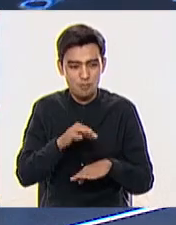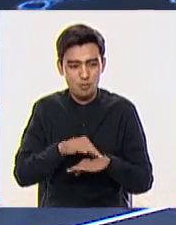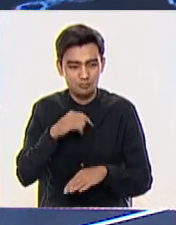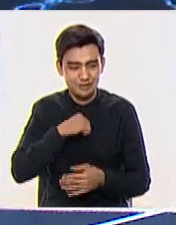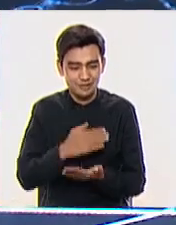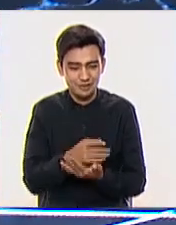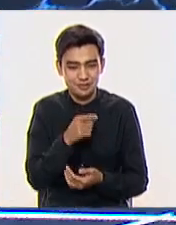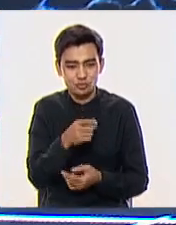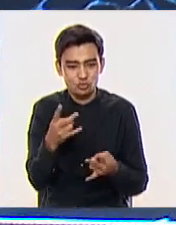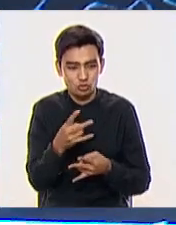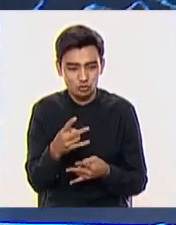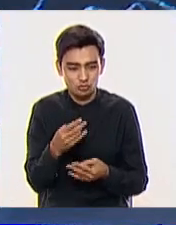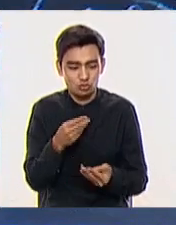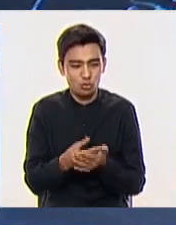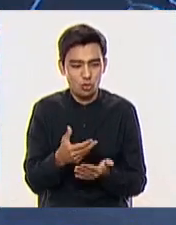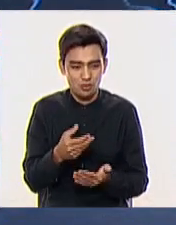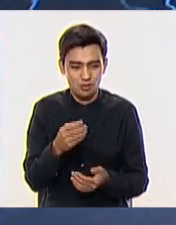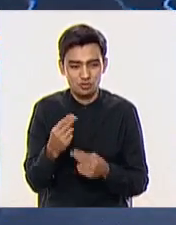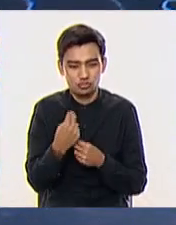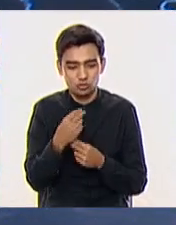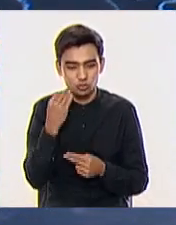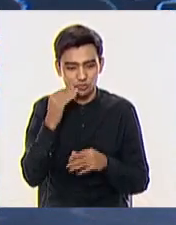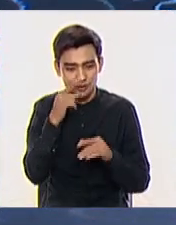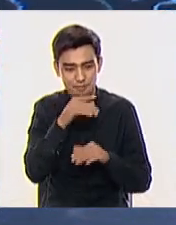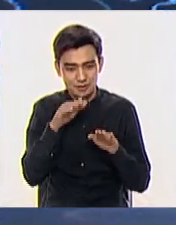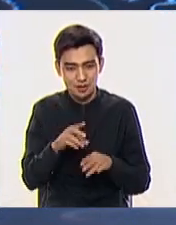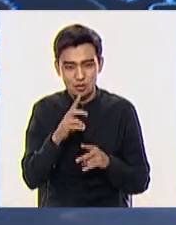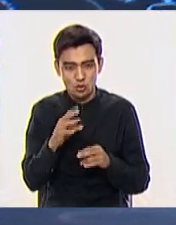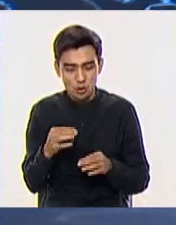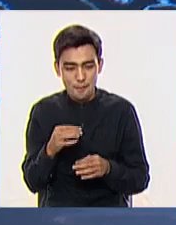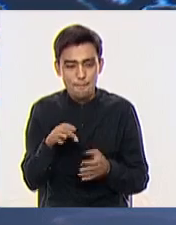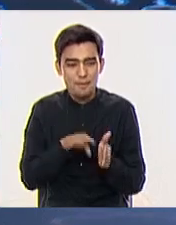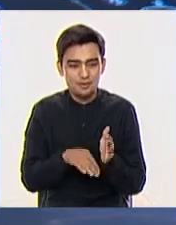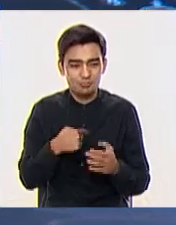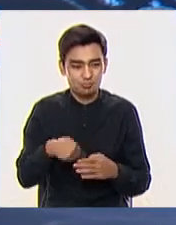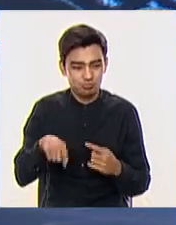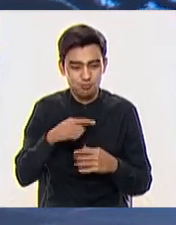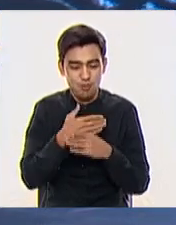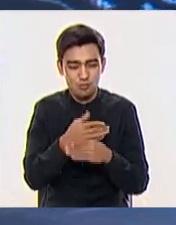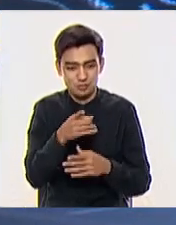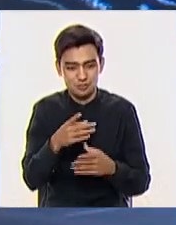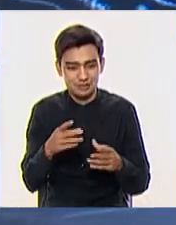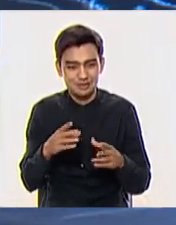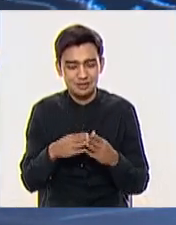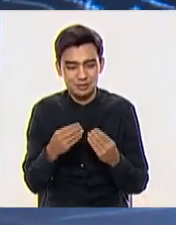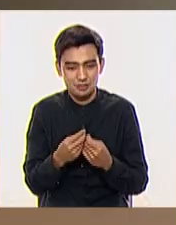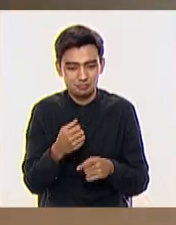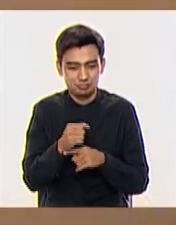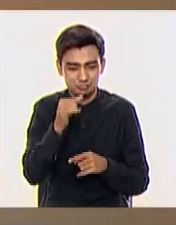заболеванием. Ему необходимо дорогостоящее лечение в Турции. Но без нашей помощи семье не справится.